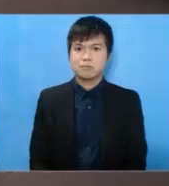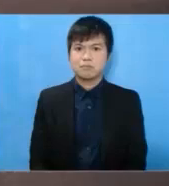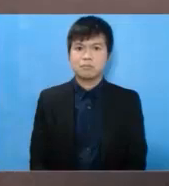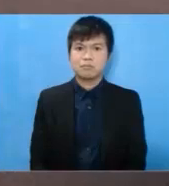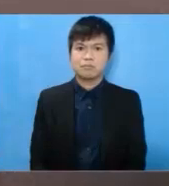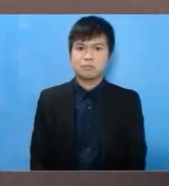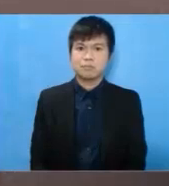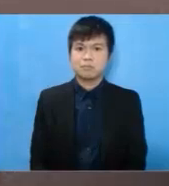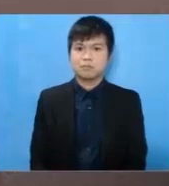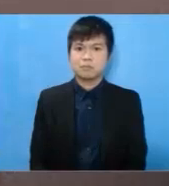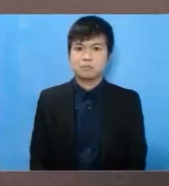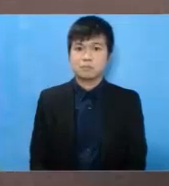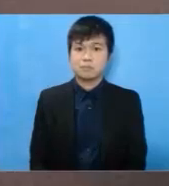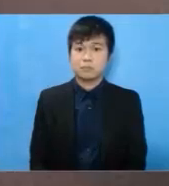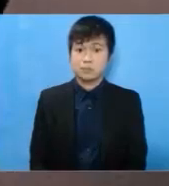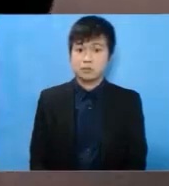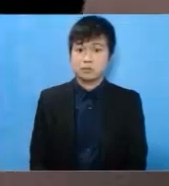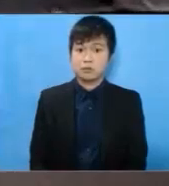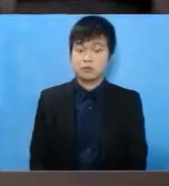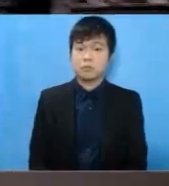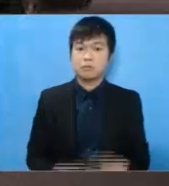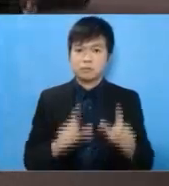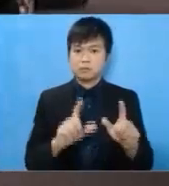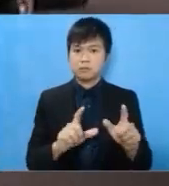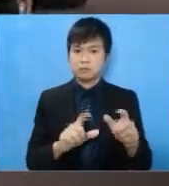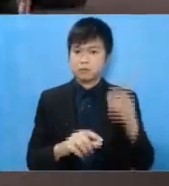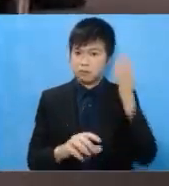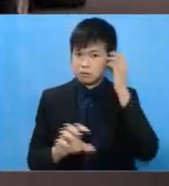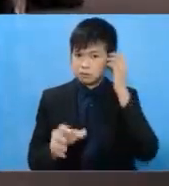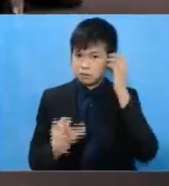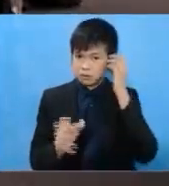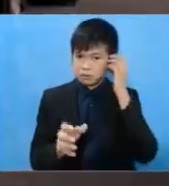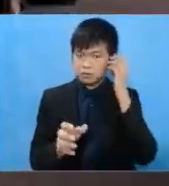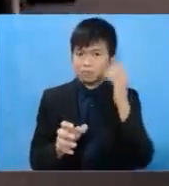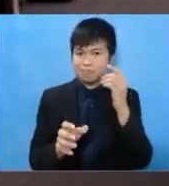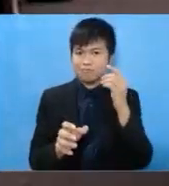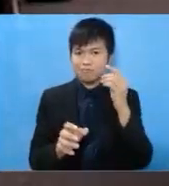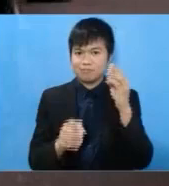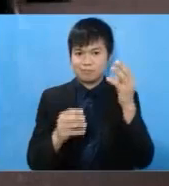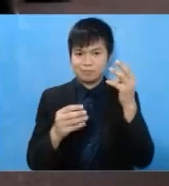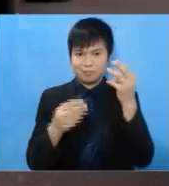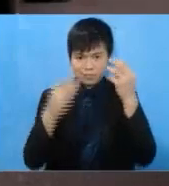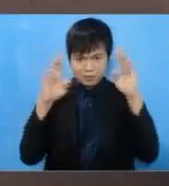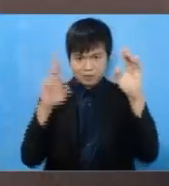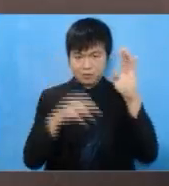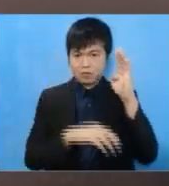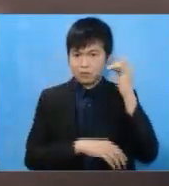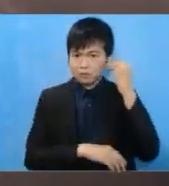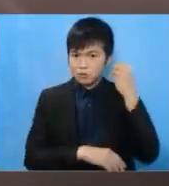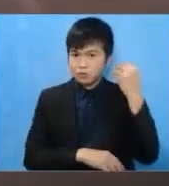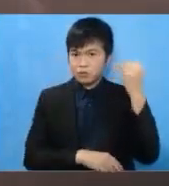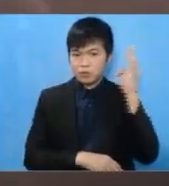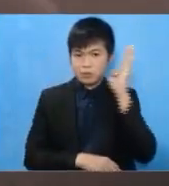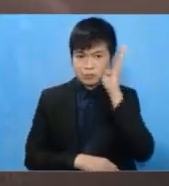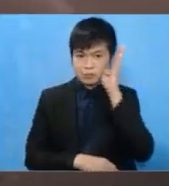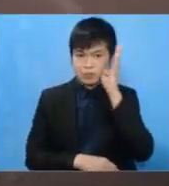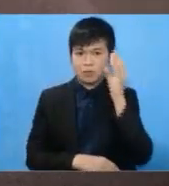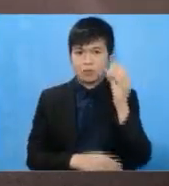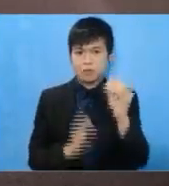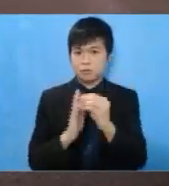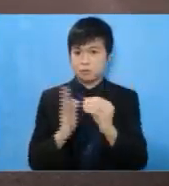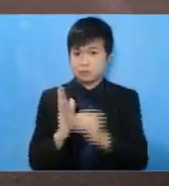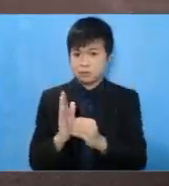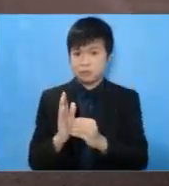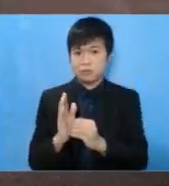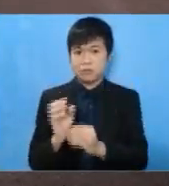So, wanted sa radyo, nilino ni Mayor Joy Belmonte na may ordinansa nga ang Quezon City na nag-uutos na magsuot ng face shield